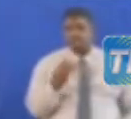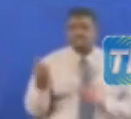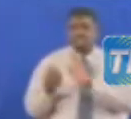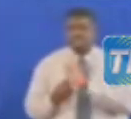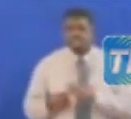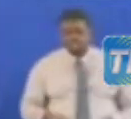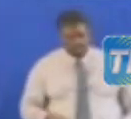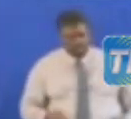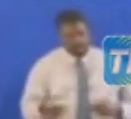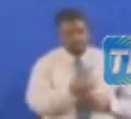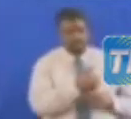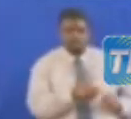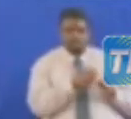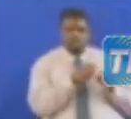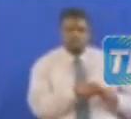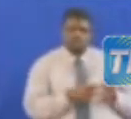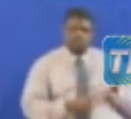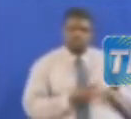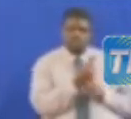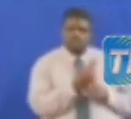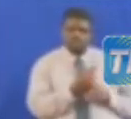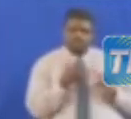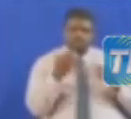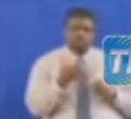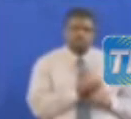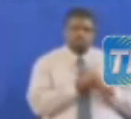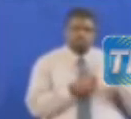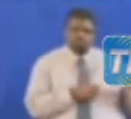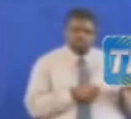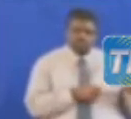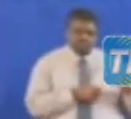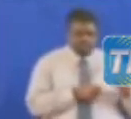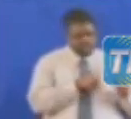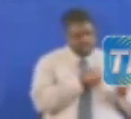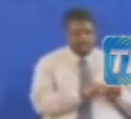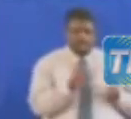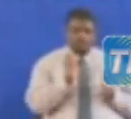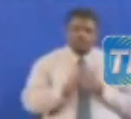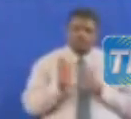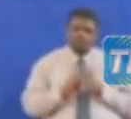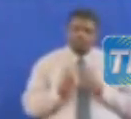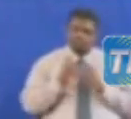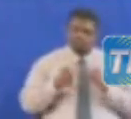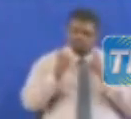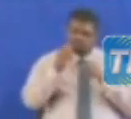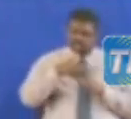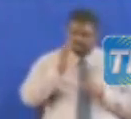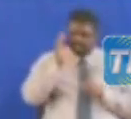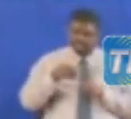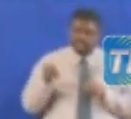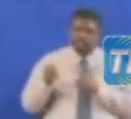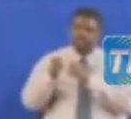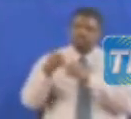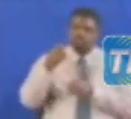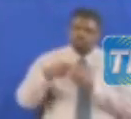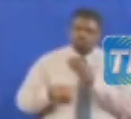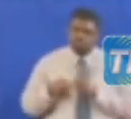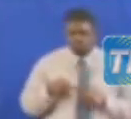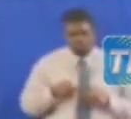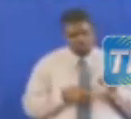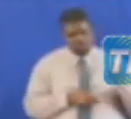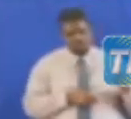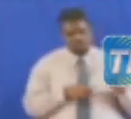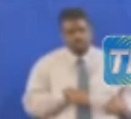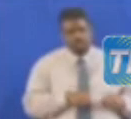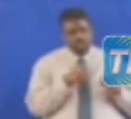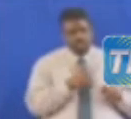1,199,287,592,146, na makusanyo haya yatatokana na maduhuri, ada za wanafunzi za chuo cha serikali za mitaa, ushuru unaotozwa